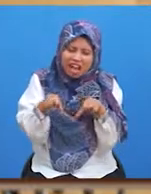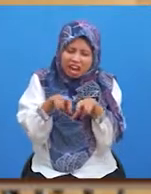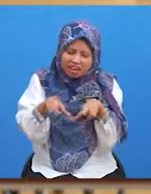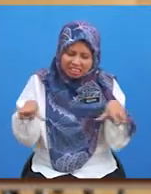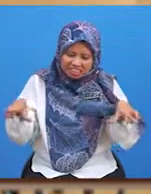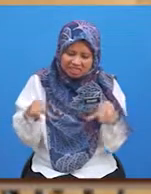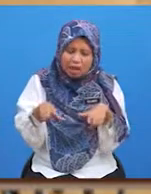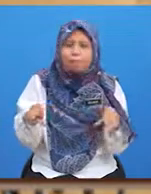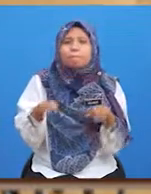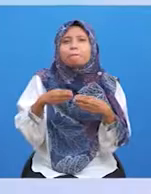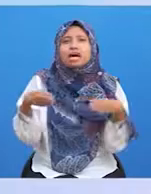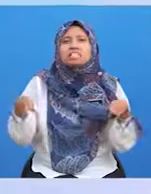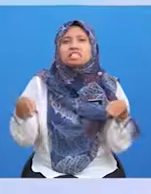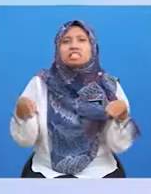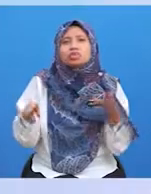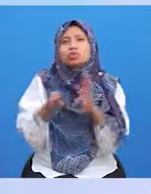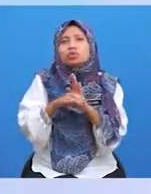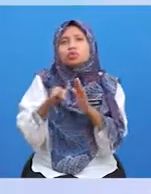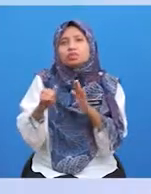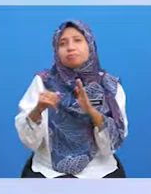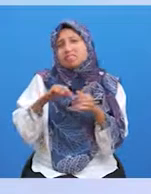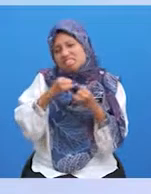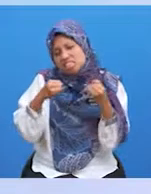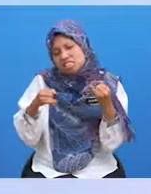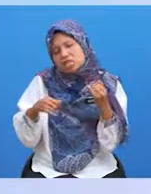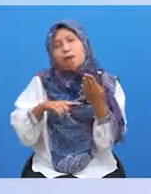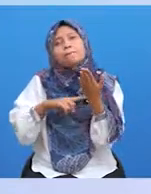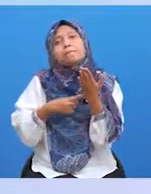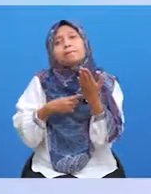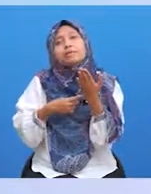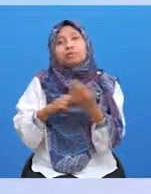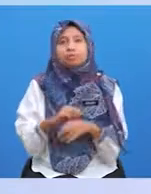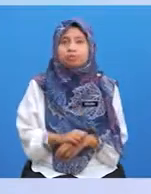dihasilkan. Antara jenis pendahuluan yang ada ialah